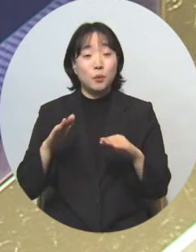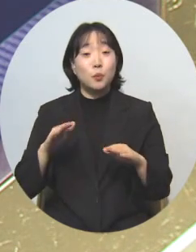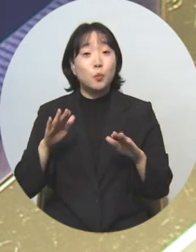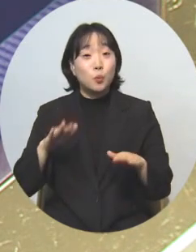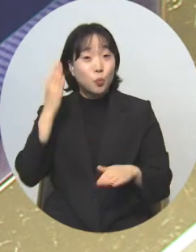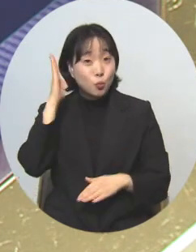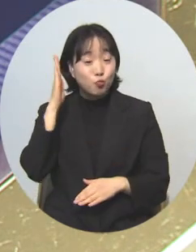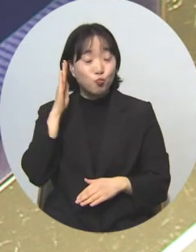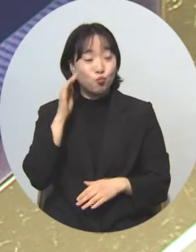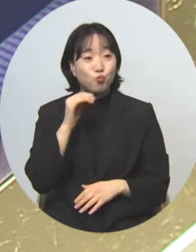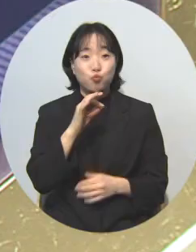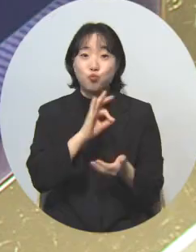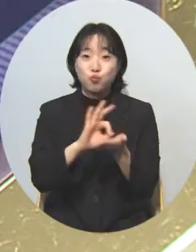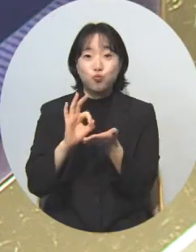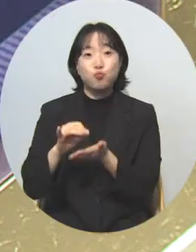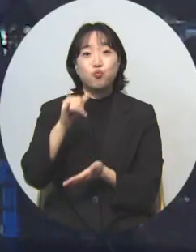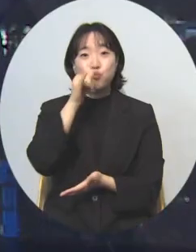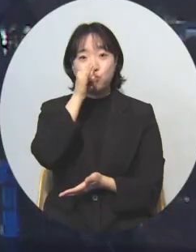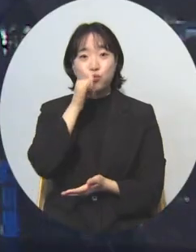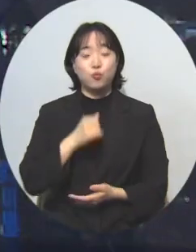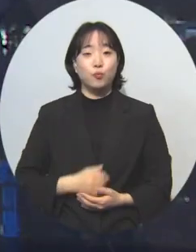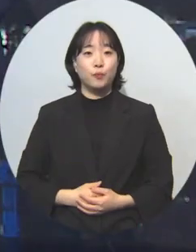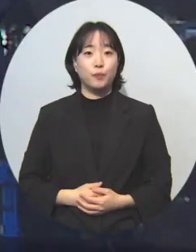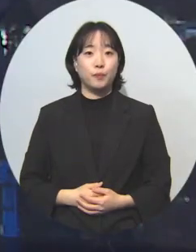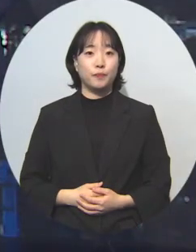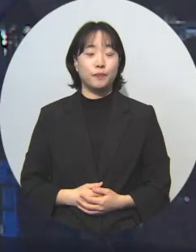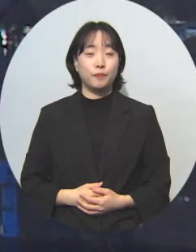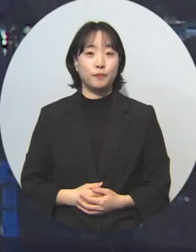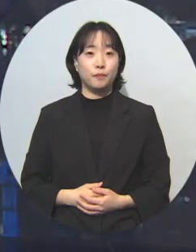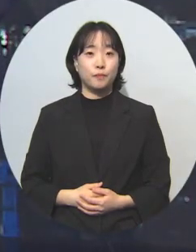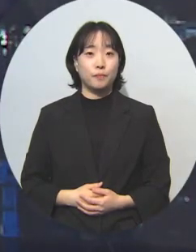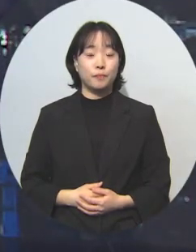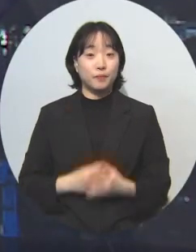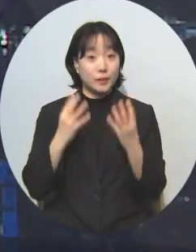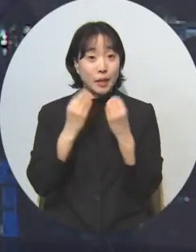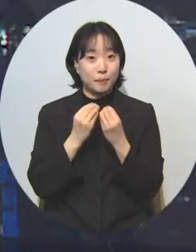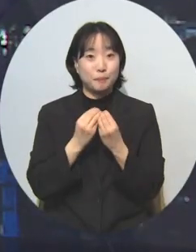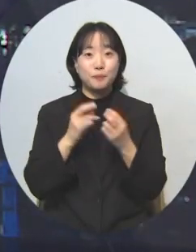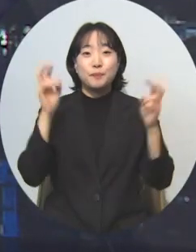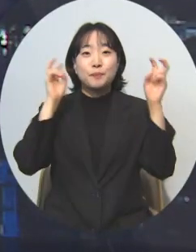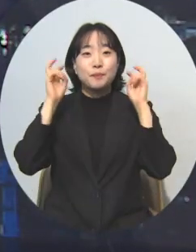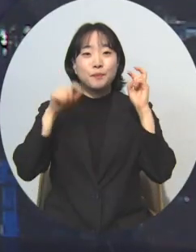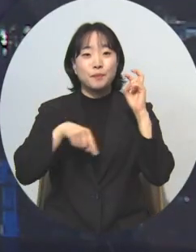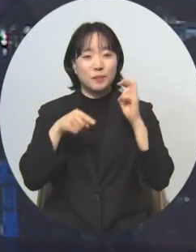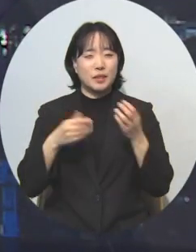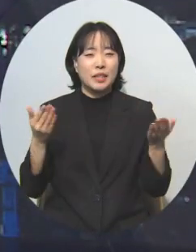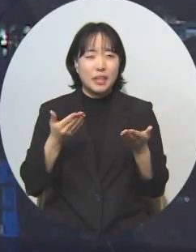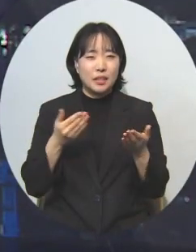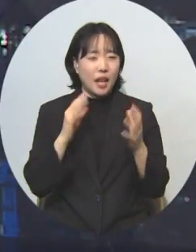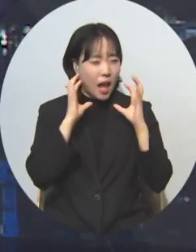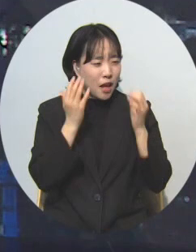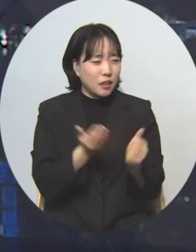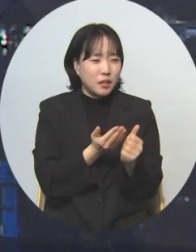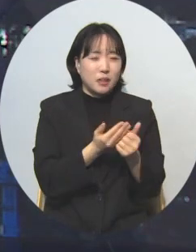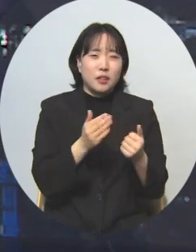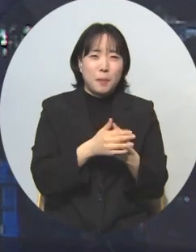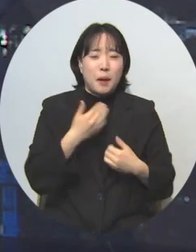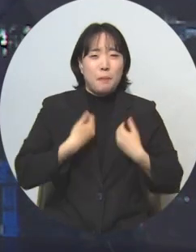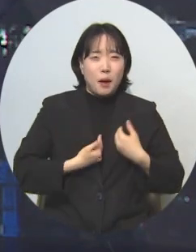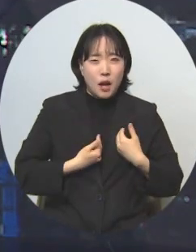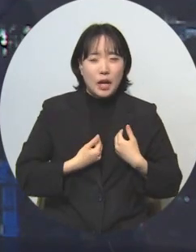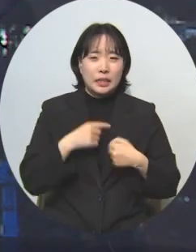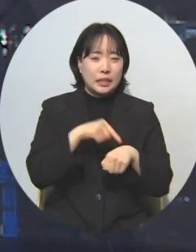곳곳에서 활용되고 있습니다 근로자가 육아를 위해 근무 시간을 줄일 수 있는 육아기